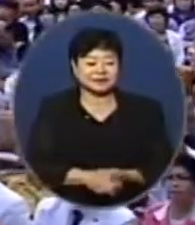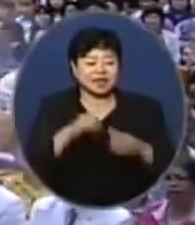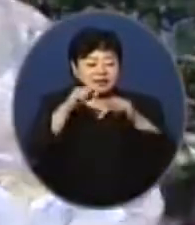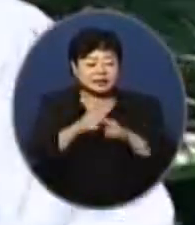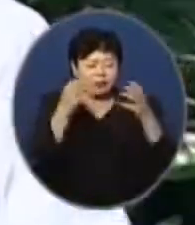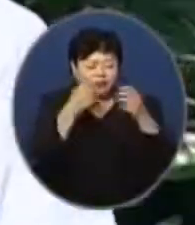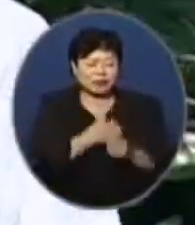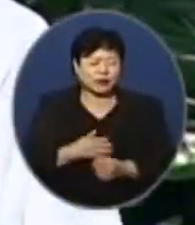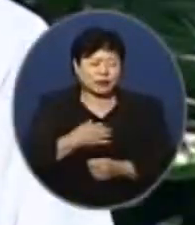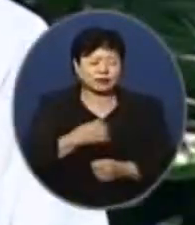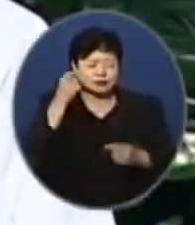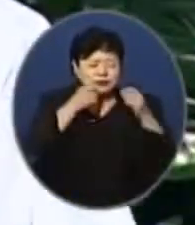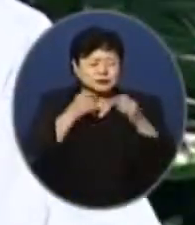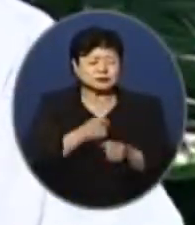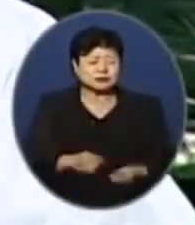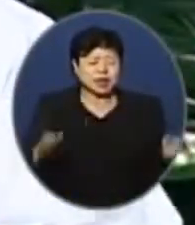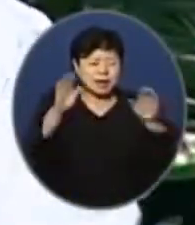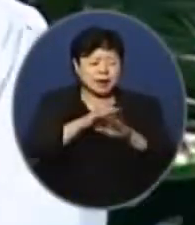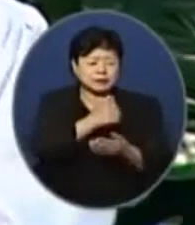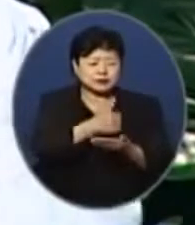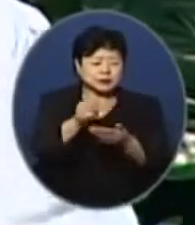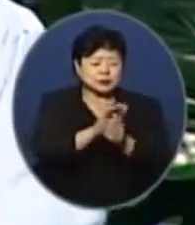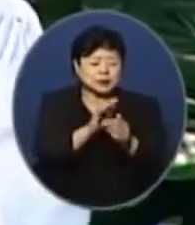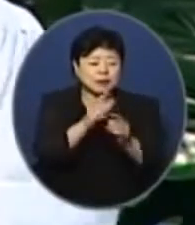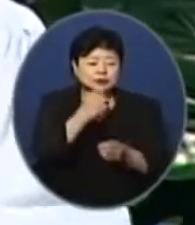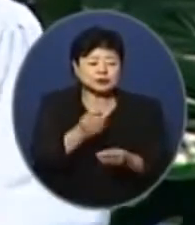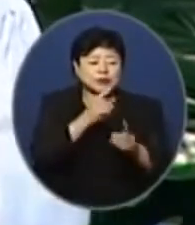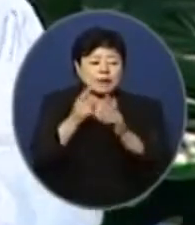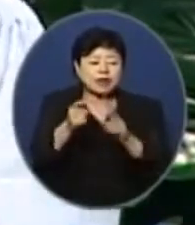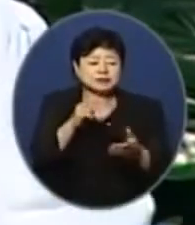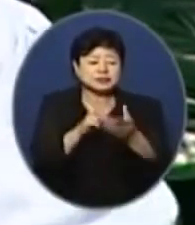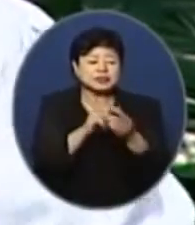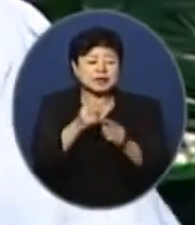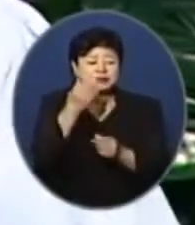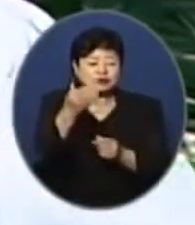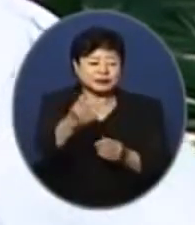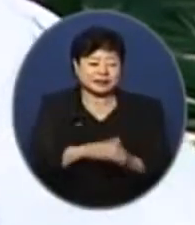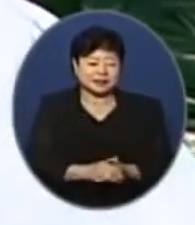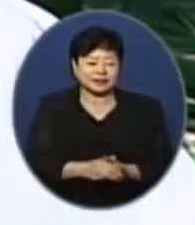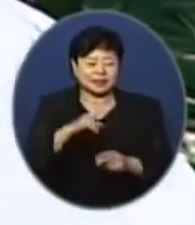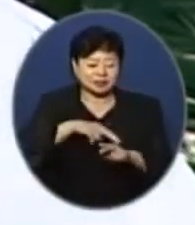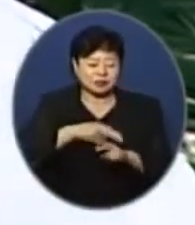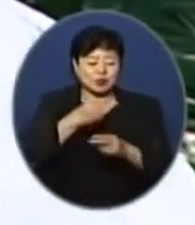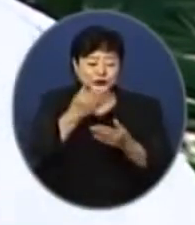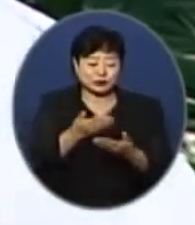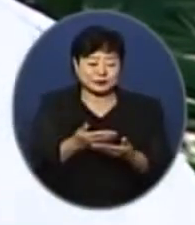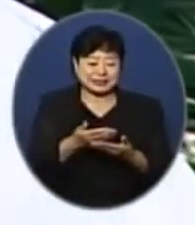절망과 고통과 괴로움과 슬픔의 밤에 주님 우리에게 위로의 말씀, 축복의 말씀, 기적의 말씀을 선물로 주십니다.